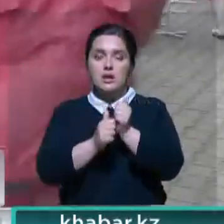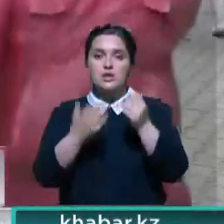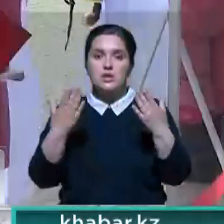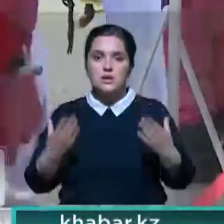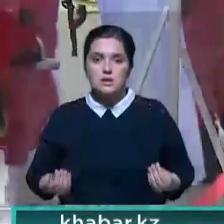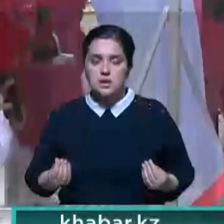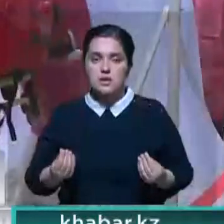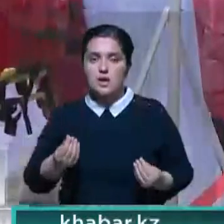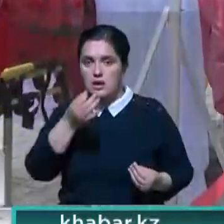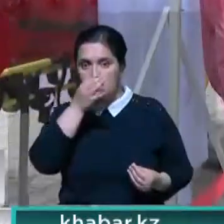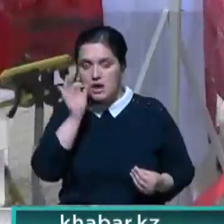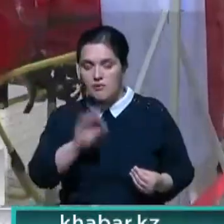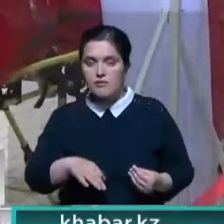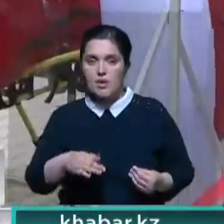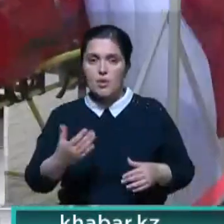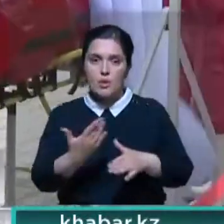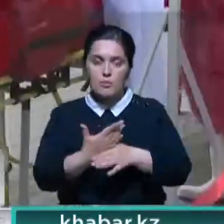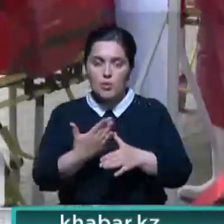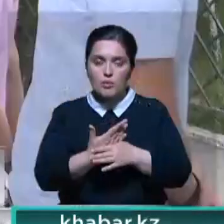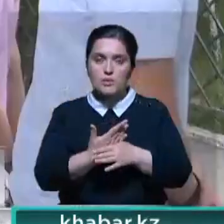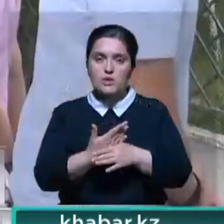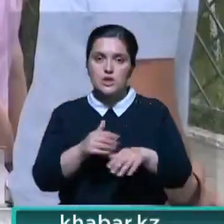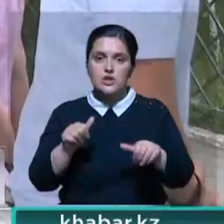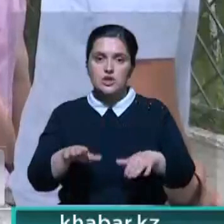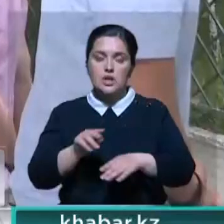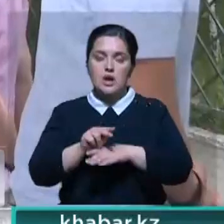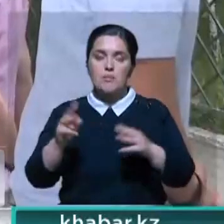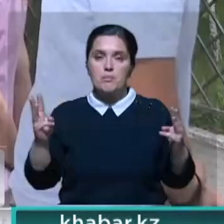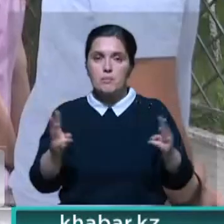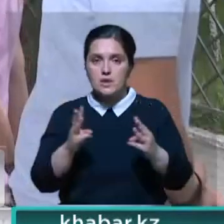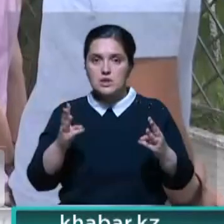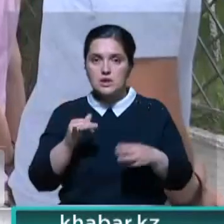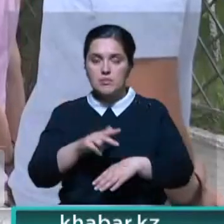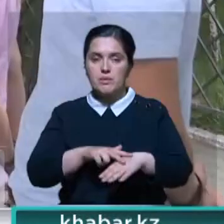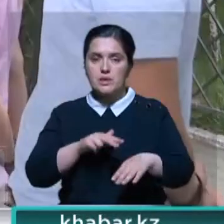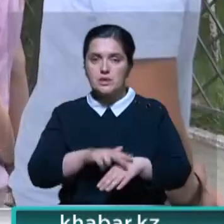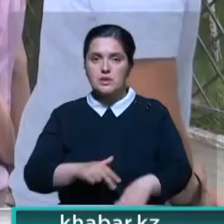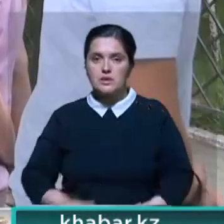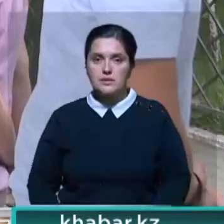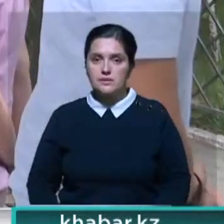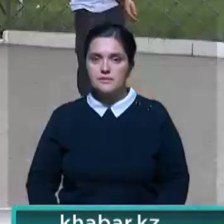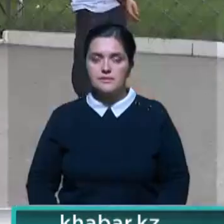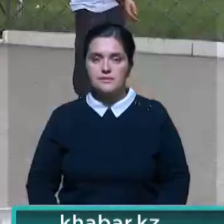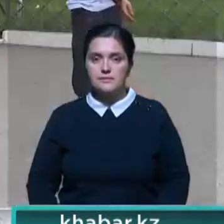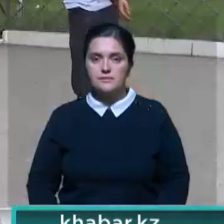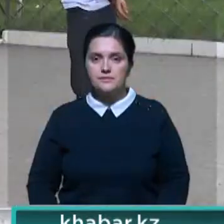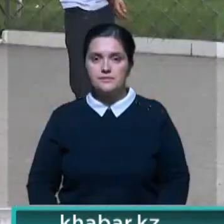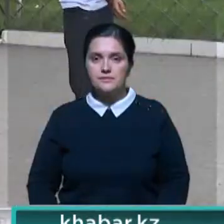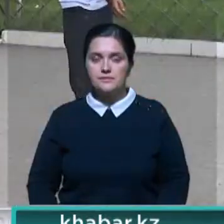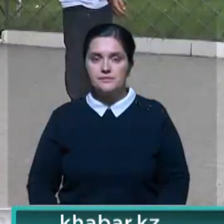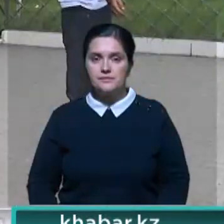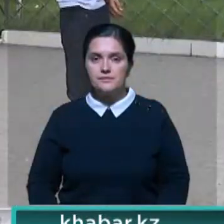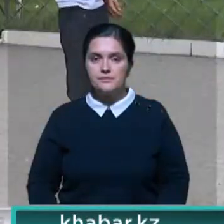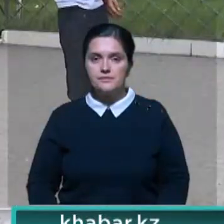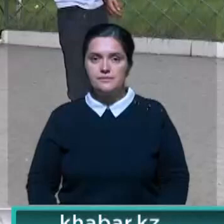К слову, навыкам экстренной помощи в мегаполисе также решили обучать пожарных и полицейских. Катерина Попкова, Нурмахан Бекмуратов,